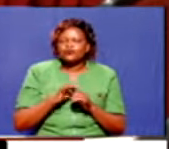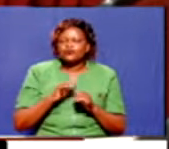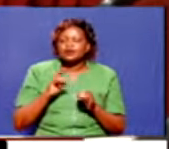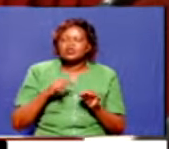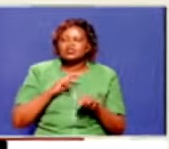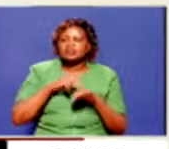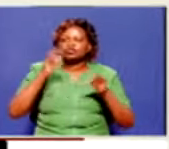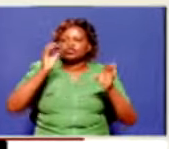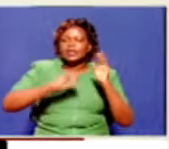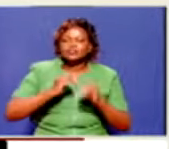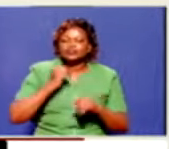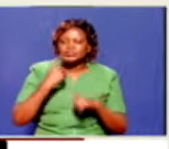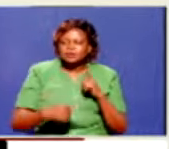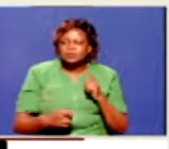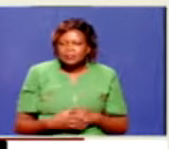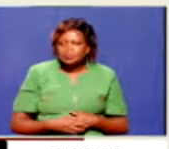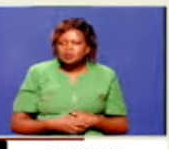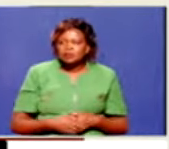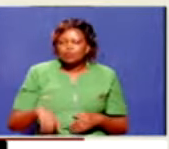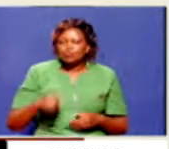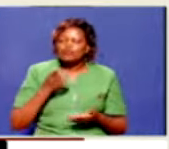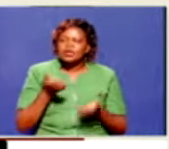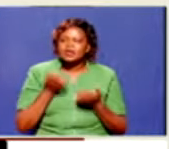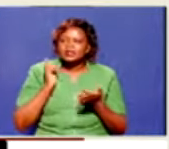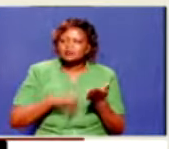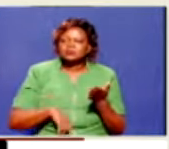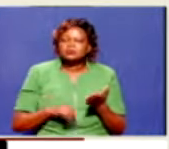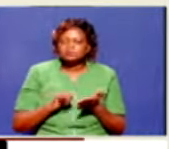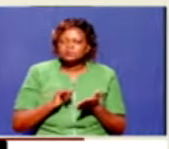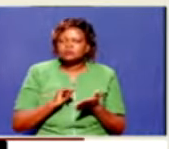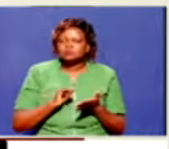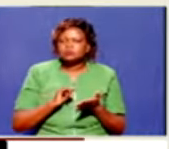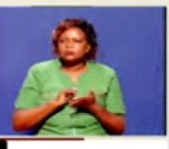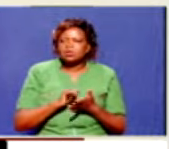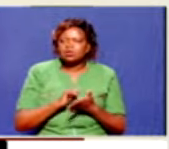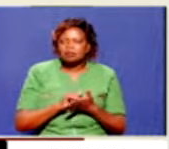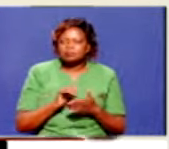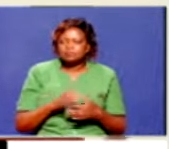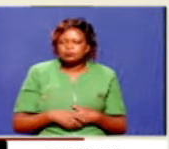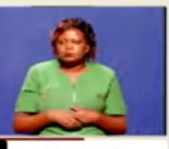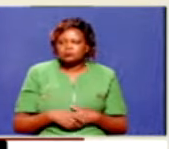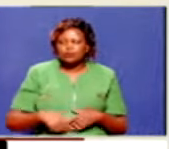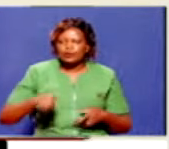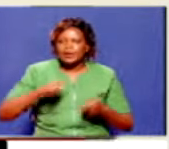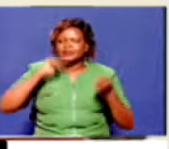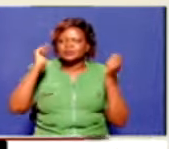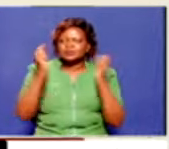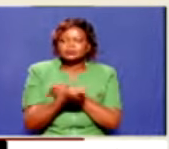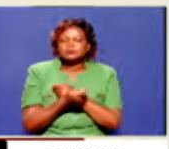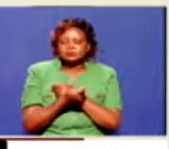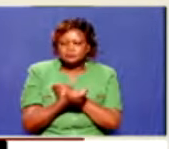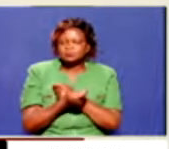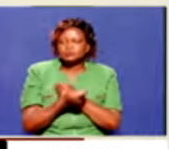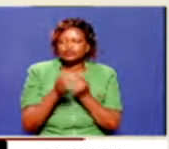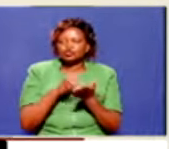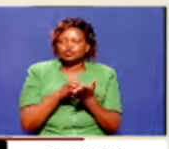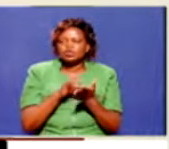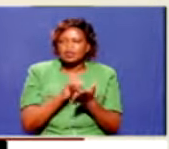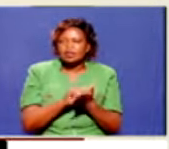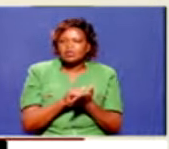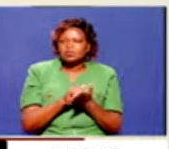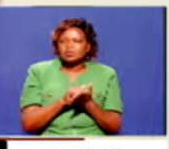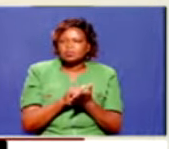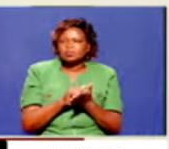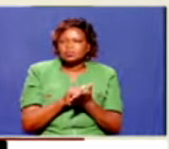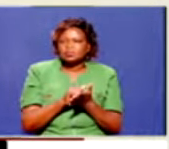utakaoandaliwa mwaka ujao. What we really need is that as we are changing the narrative that everyone then